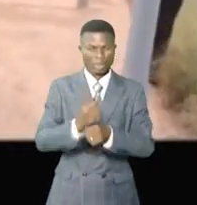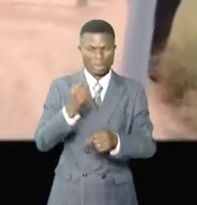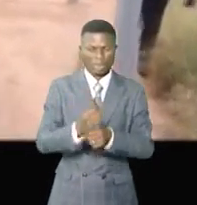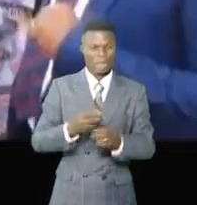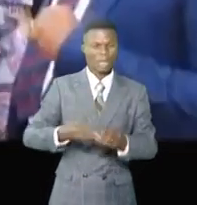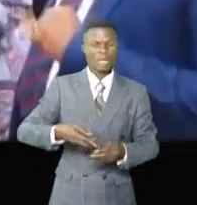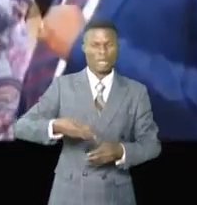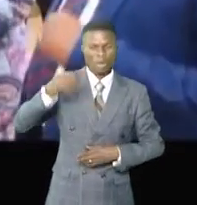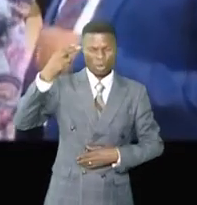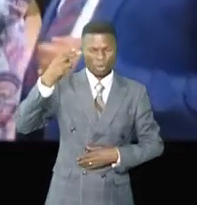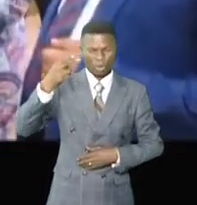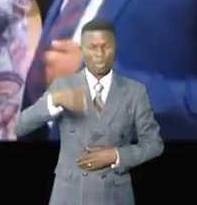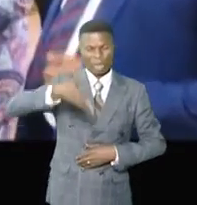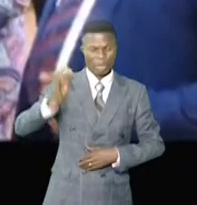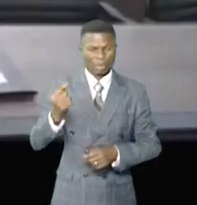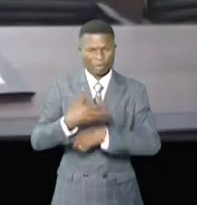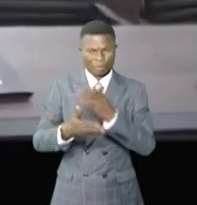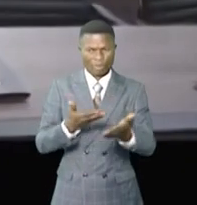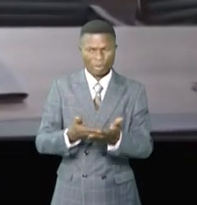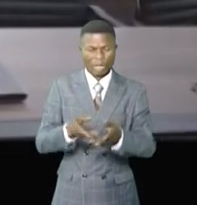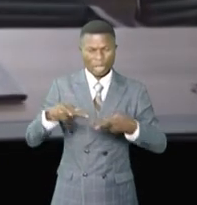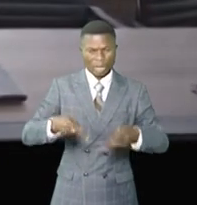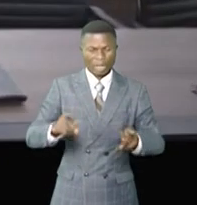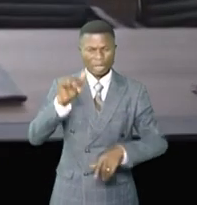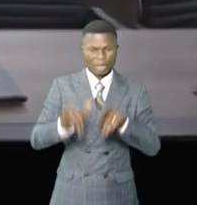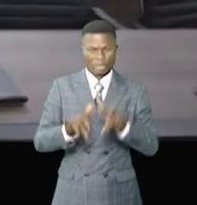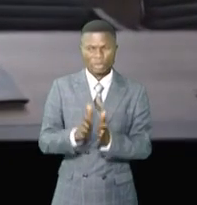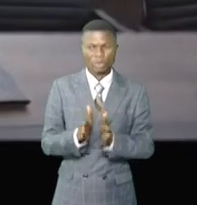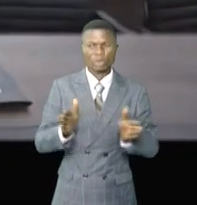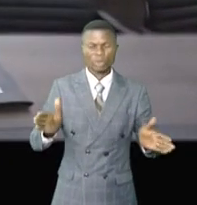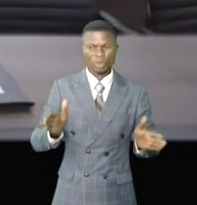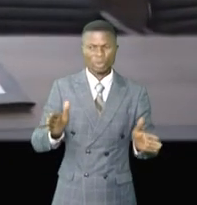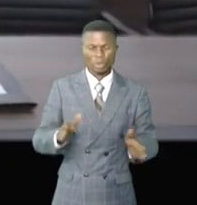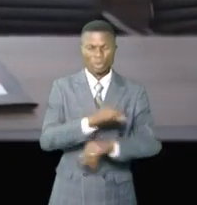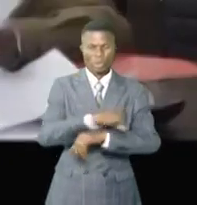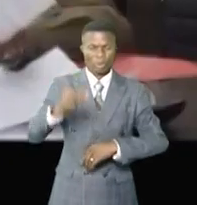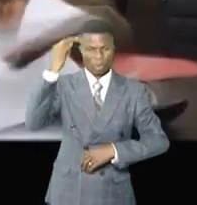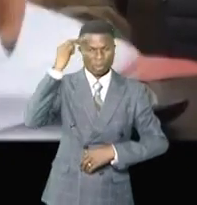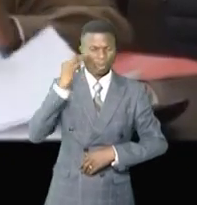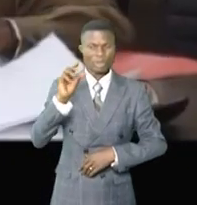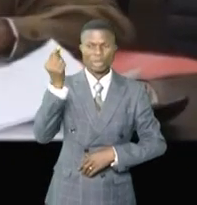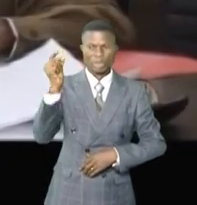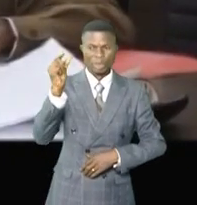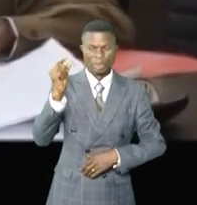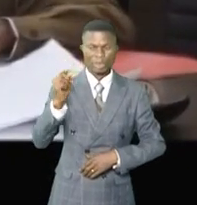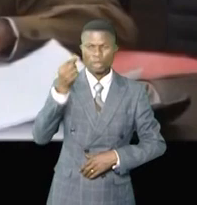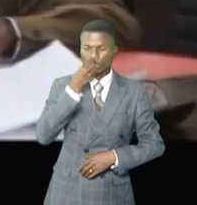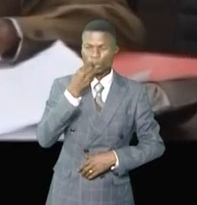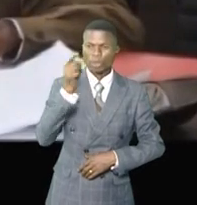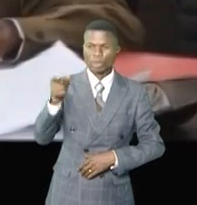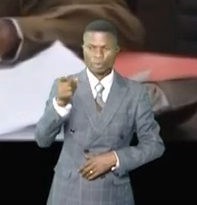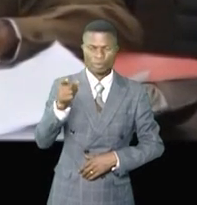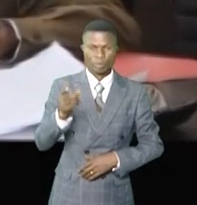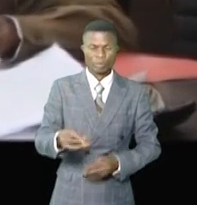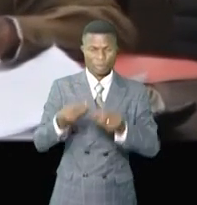titan qu'a réalisé ses experts sous la conduite du secrétaire général au ministère des Mines, Joseph Ikoli, qui